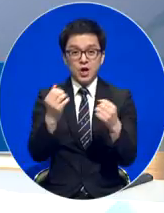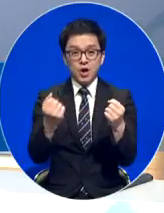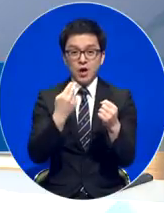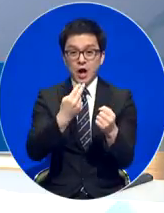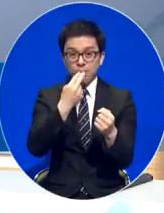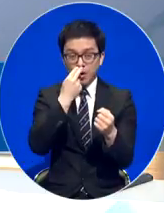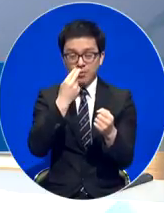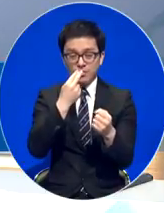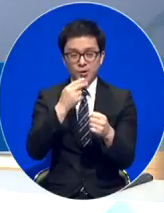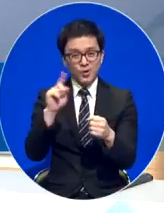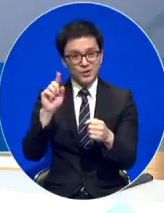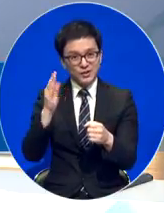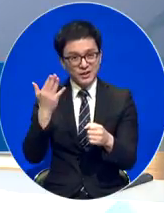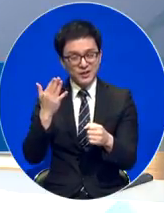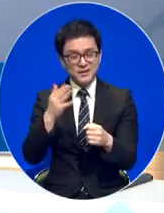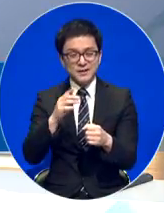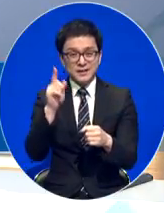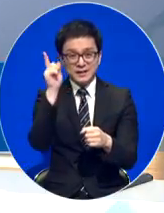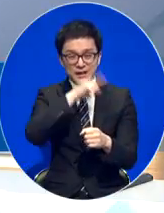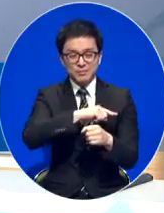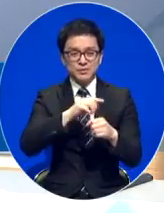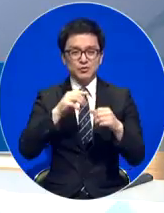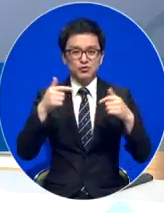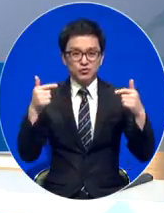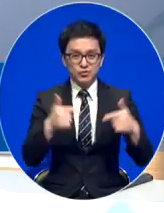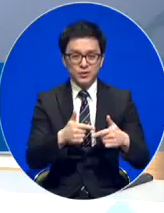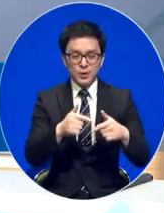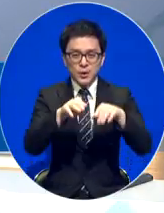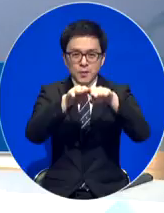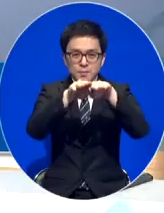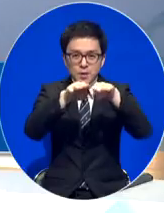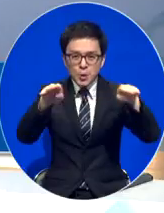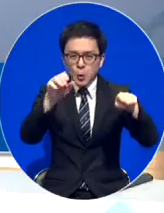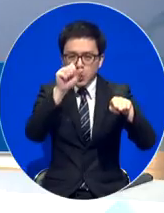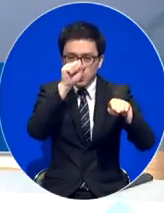지납니다. 부작용은 누르고 형평성이라는 큰